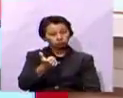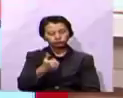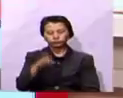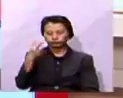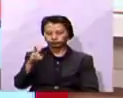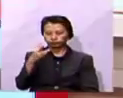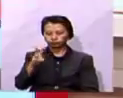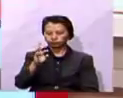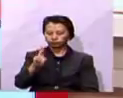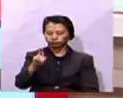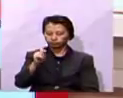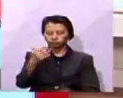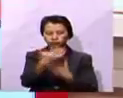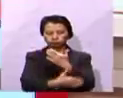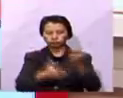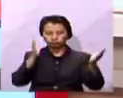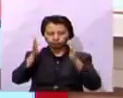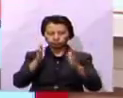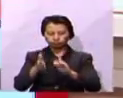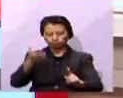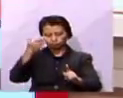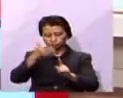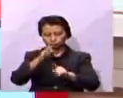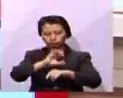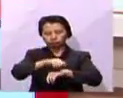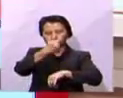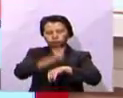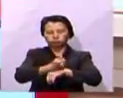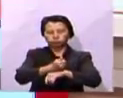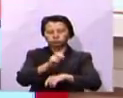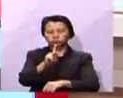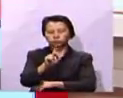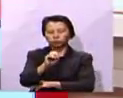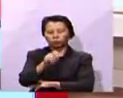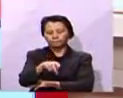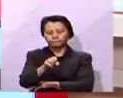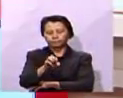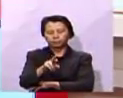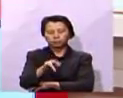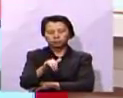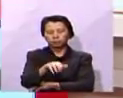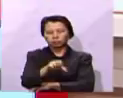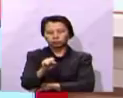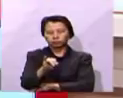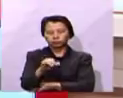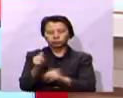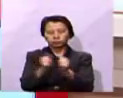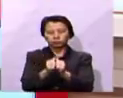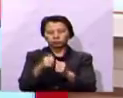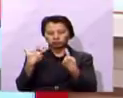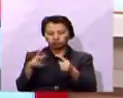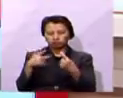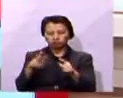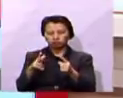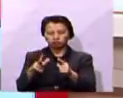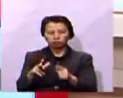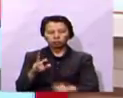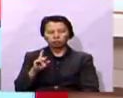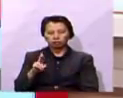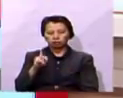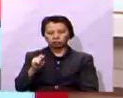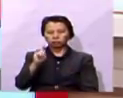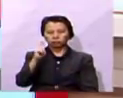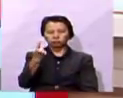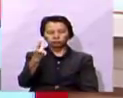16 rukun tetangga seluruh negara disasar menubuhkan koperasi tahun ini berbanding tahun lalu dengan hanya 13 buah rukun